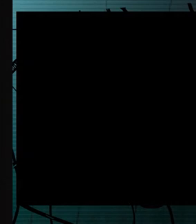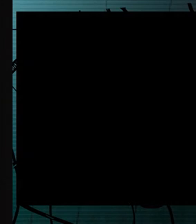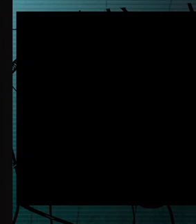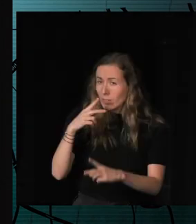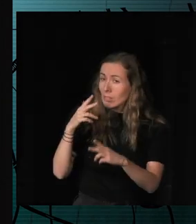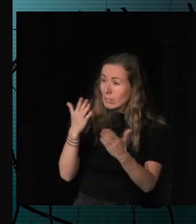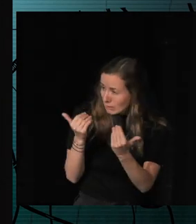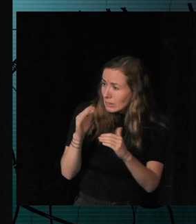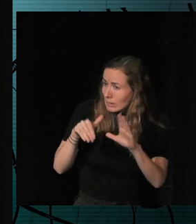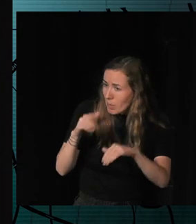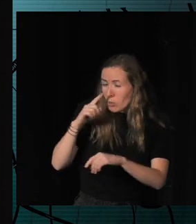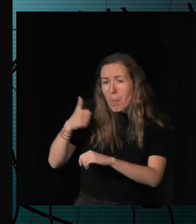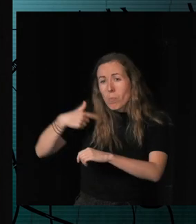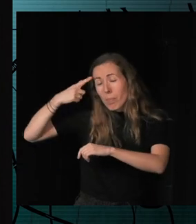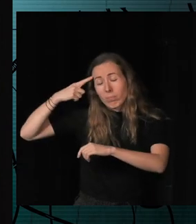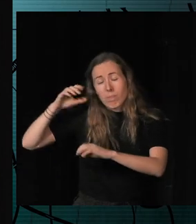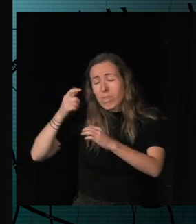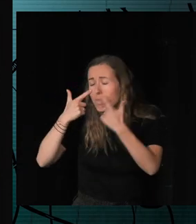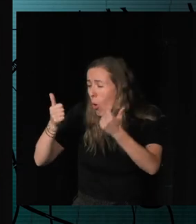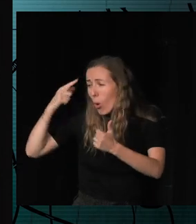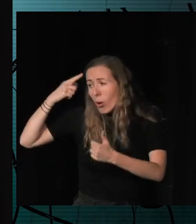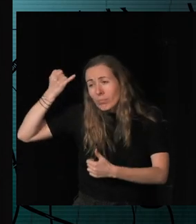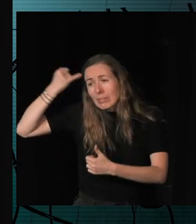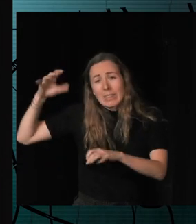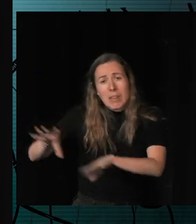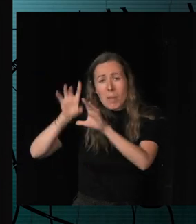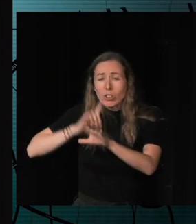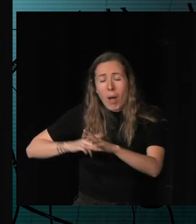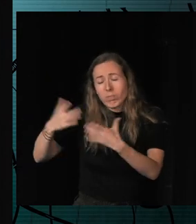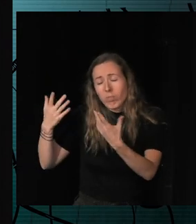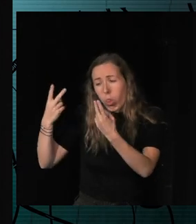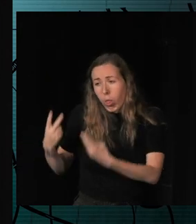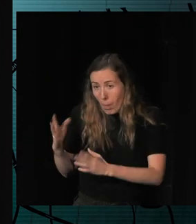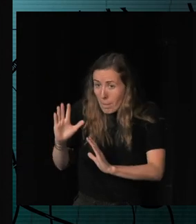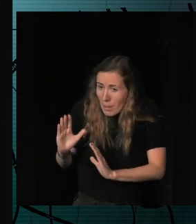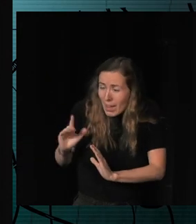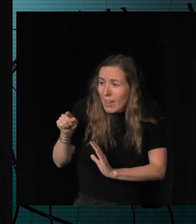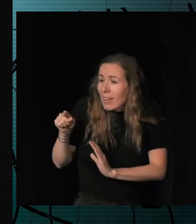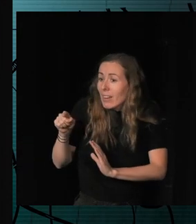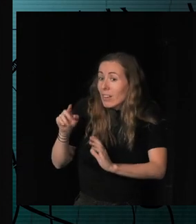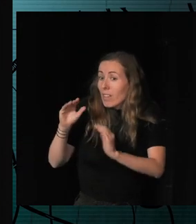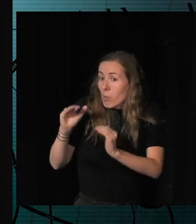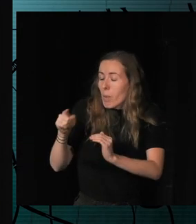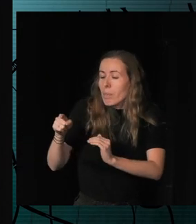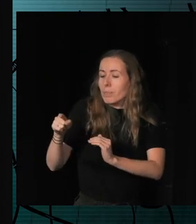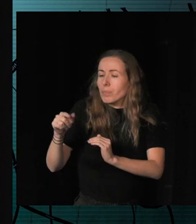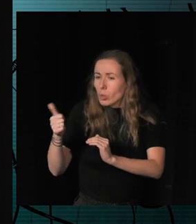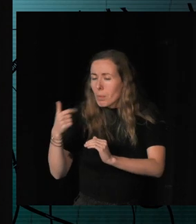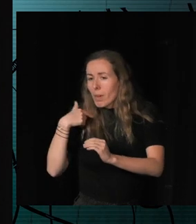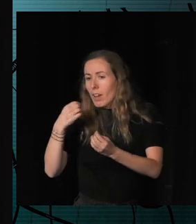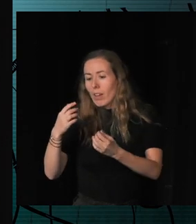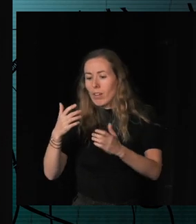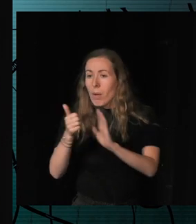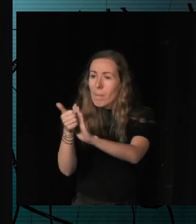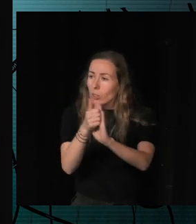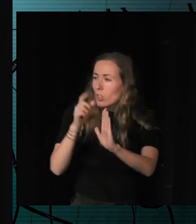peu rétrograde il peut quand même créer un truc que je trouve hyper intéressant et même si ça démarche dans certains je pense qu'il y a il y a une lecture des personnages féminins et notamment des